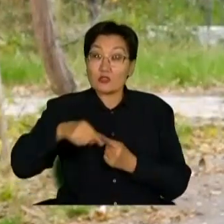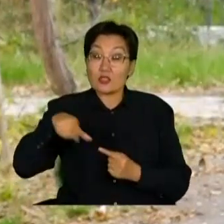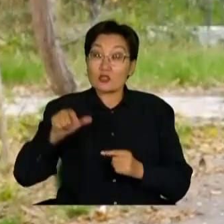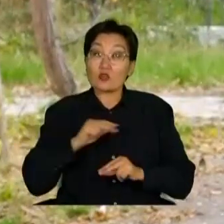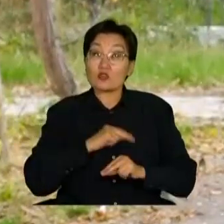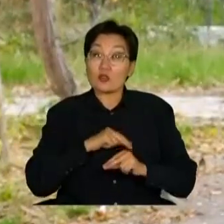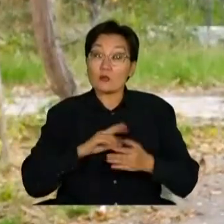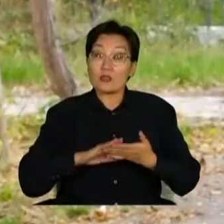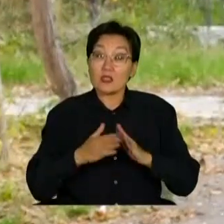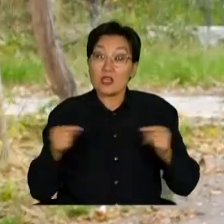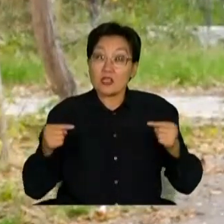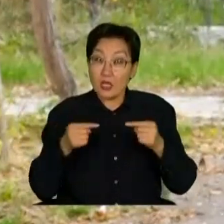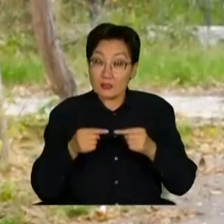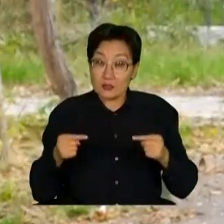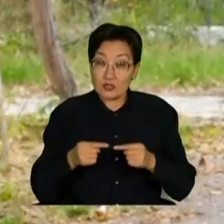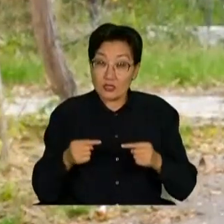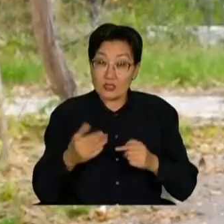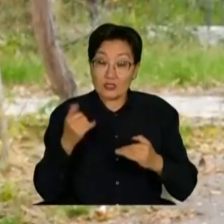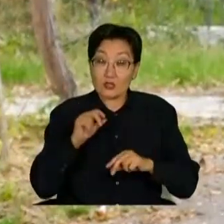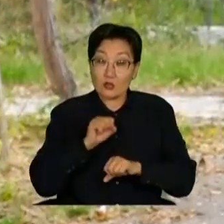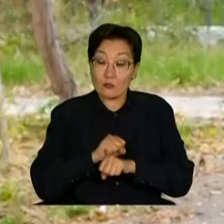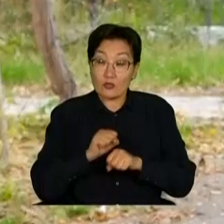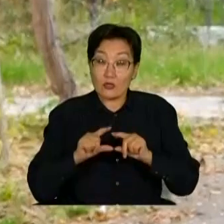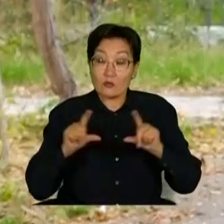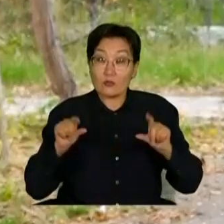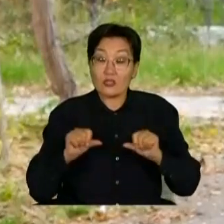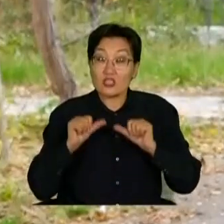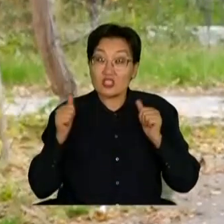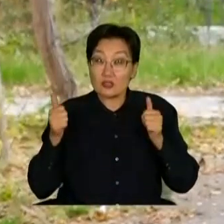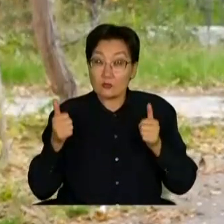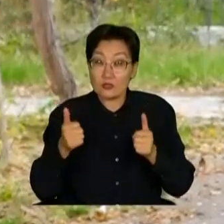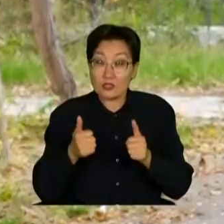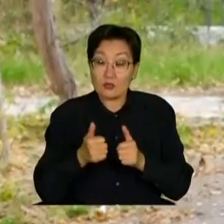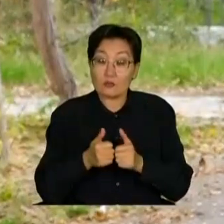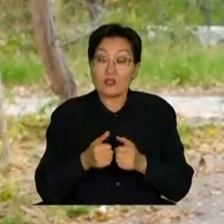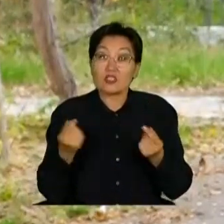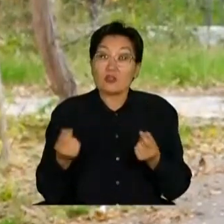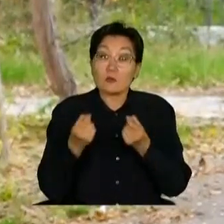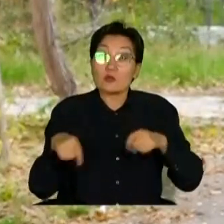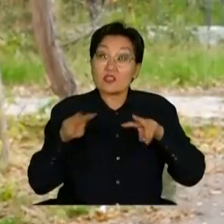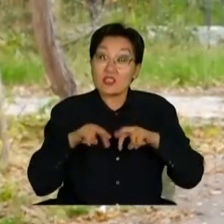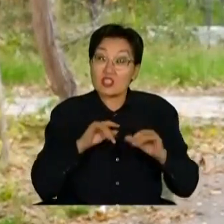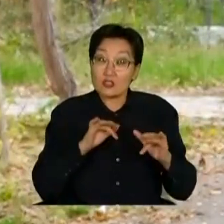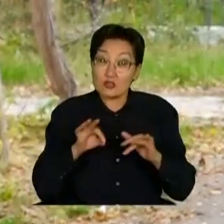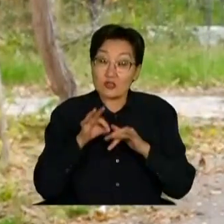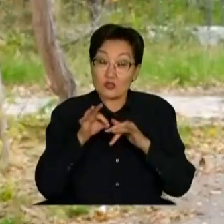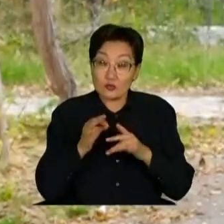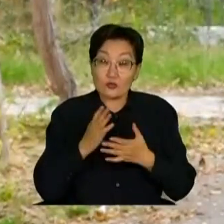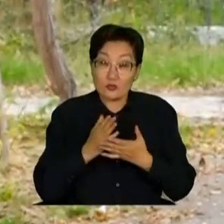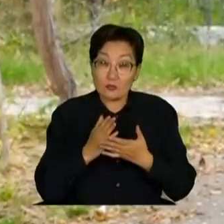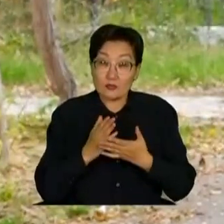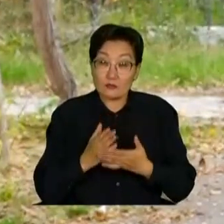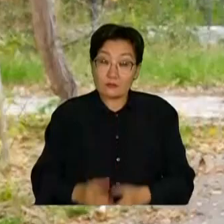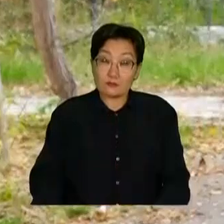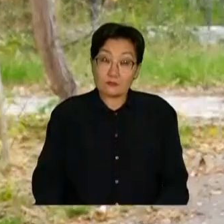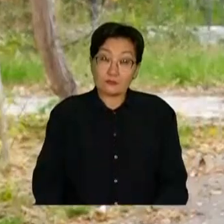жұмысы жағдайлар нақтыланғанша тоқтатылған. Қазір мектеп оқшауланған, бактериологиялық зерттеу шаралары жүргізілуде. Жомарт